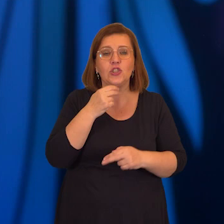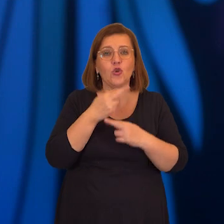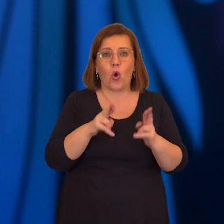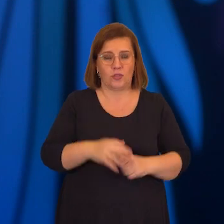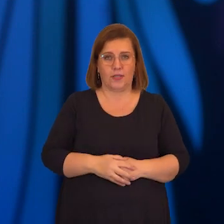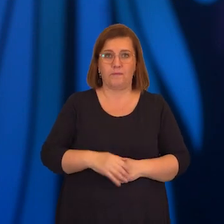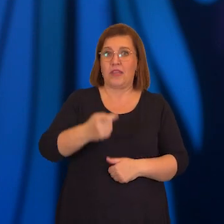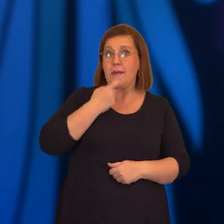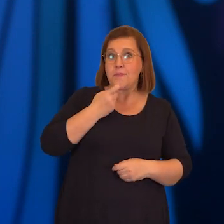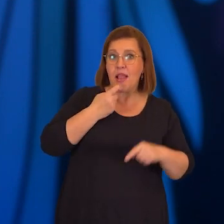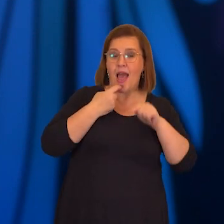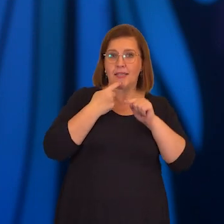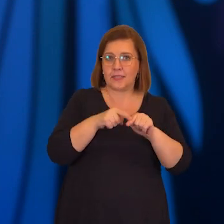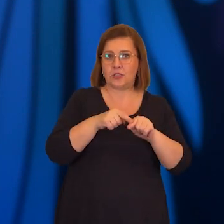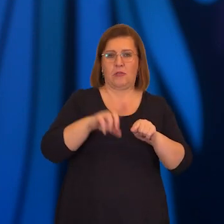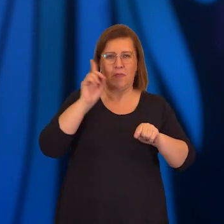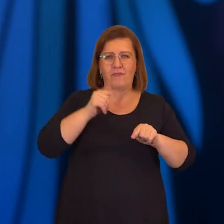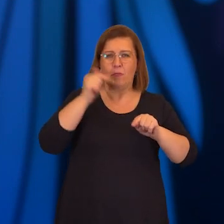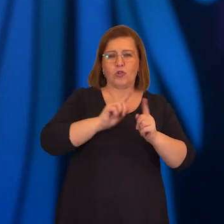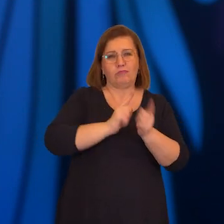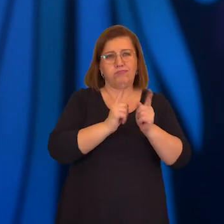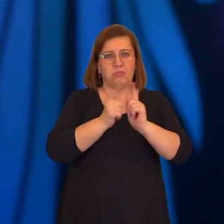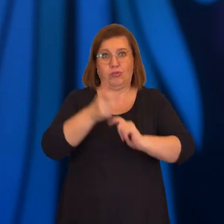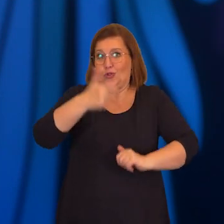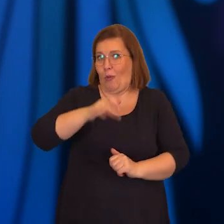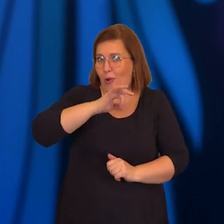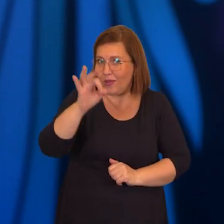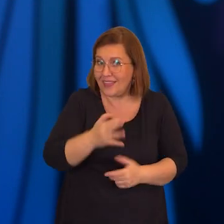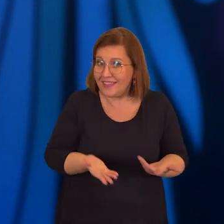będzie plastik, którego będziemy mogli zrecyklingować w 100%?